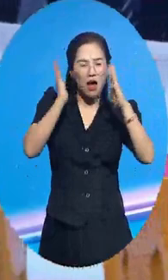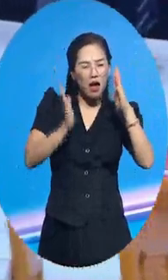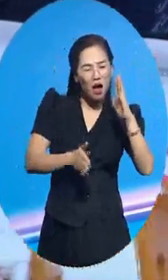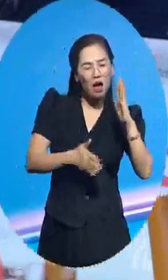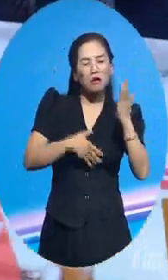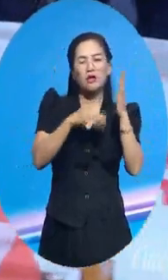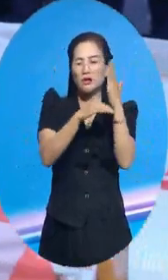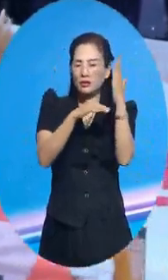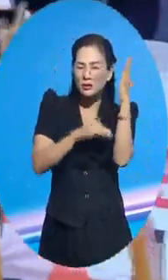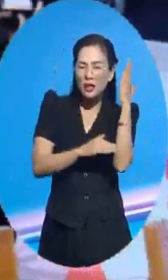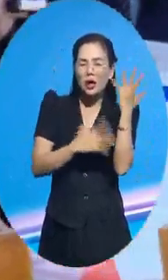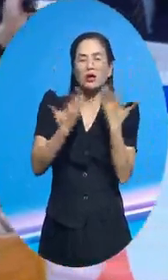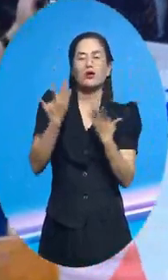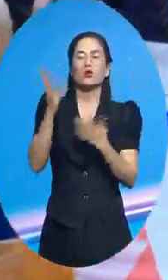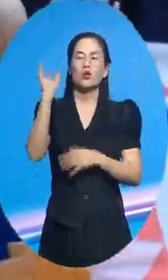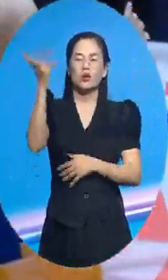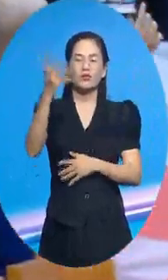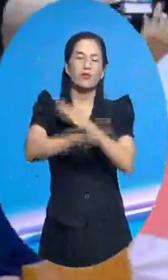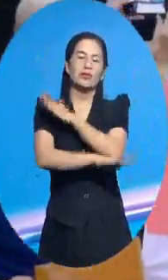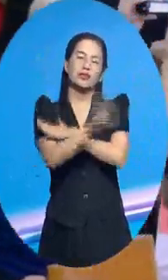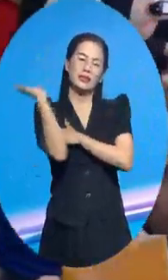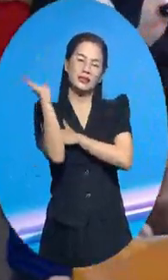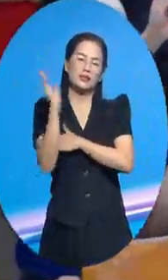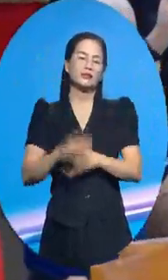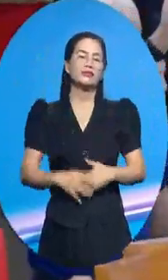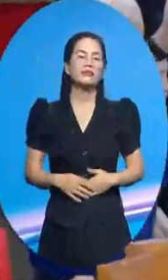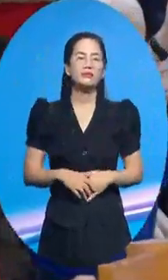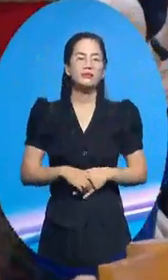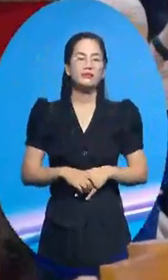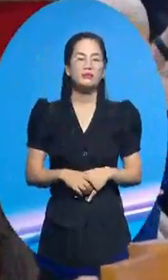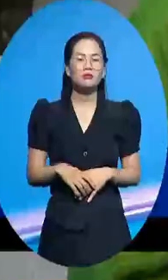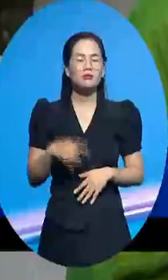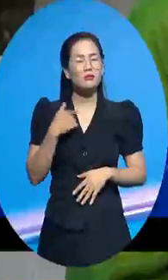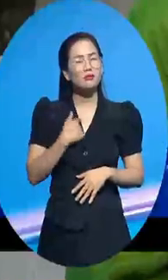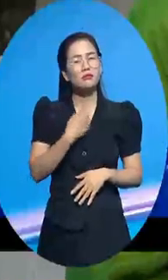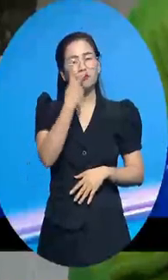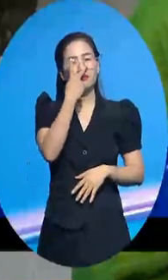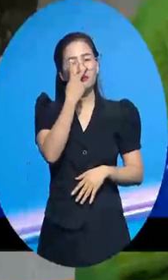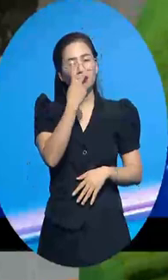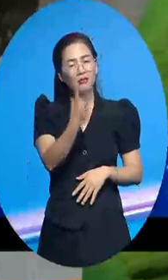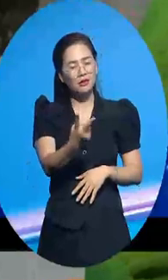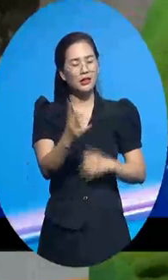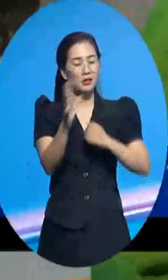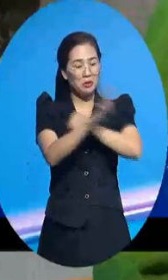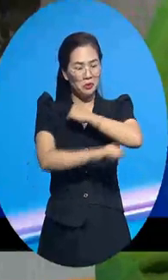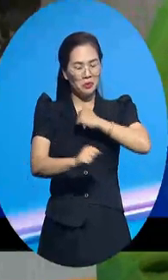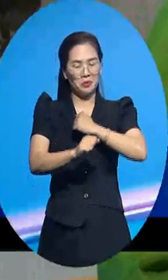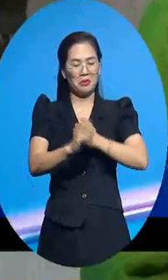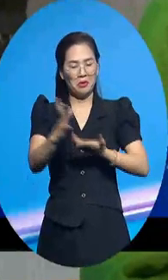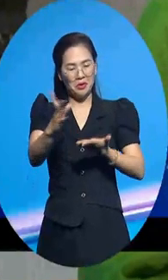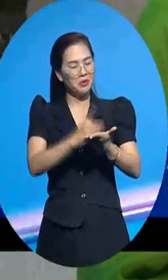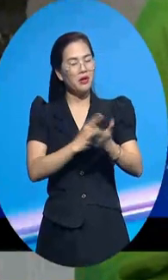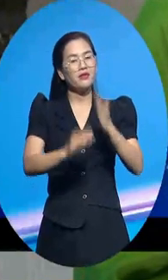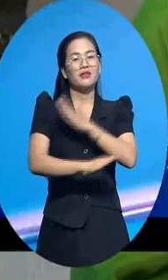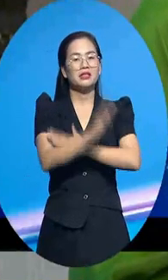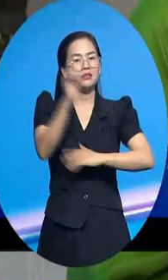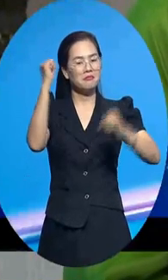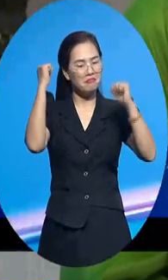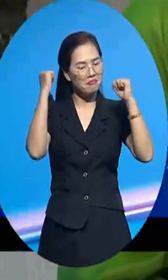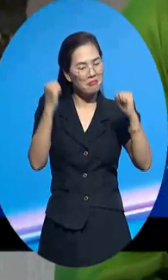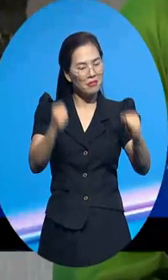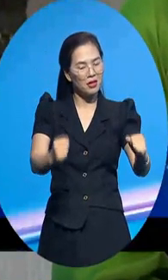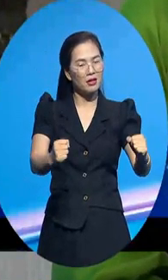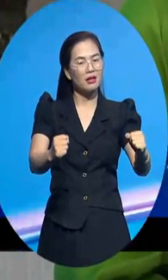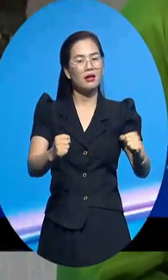thương mại và đầu tư. Thành phố Gyeongsu, tôi thấy thành phố là một cái thành phố có những cái điểm phát triển mạnh và tương đồng để mà gắn